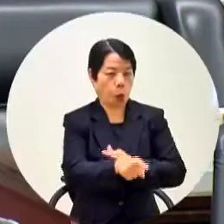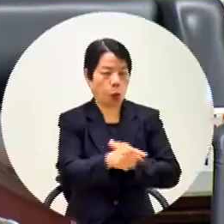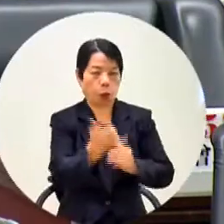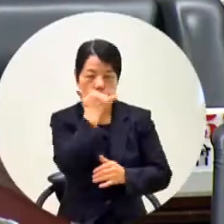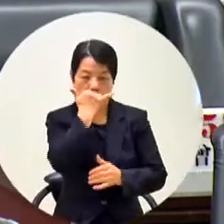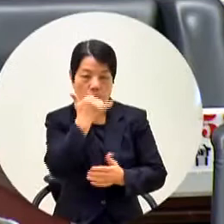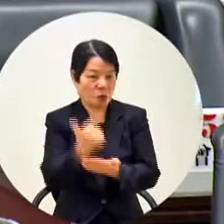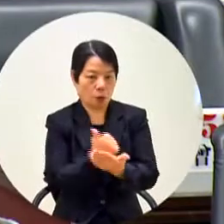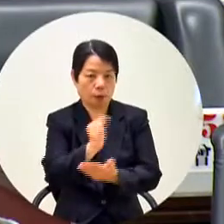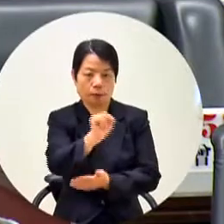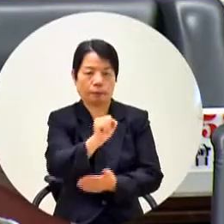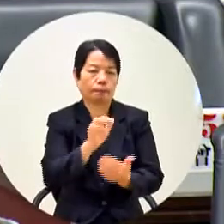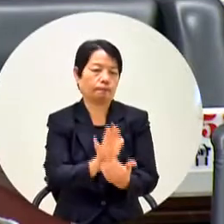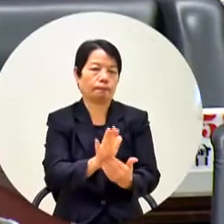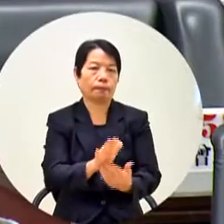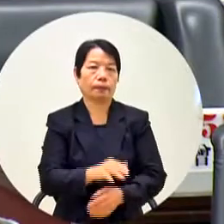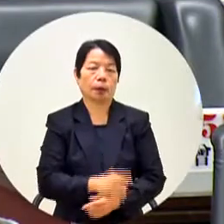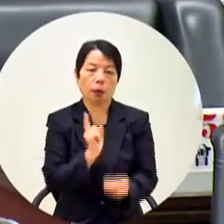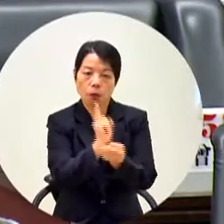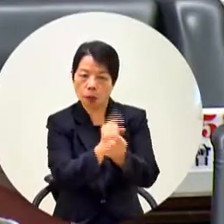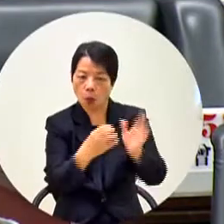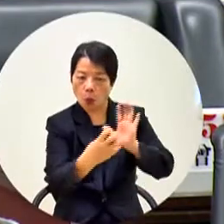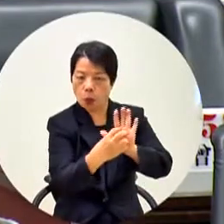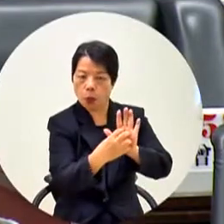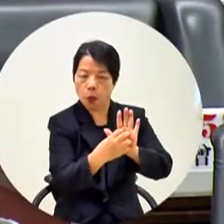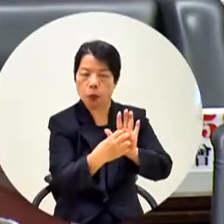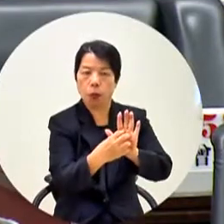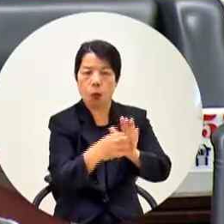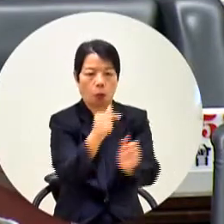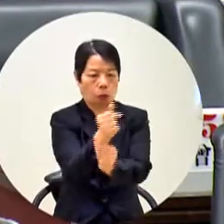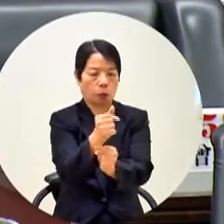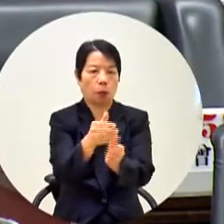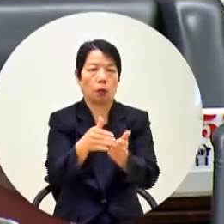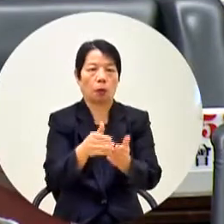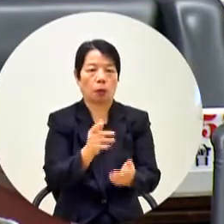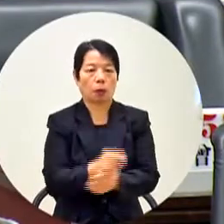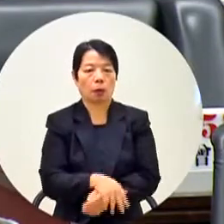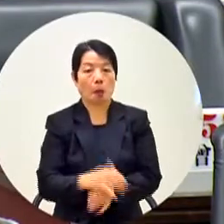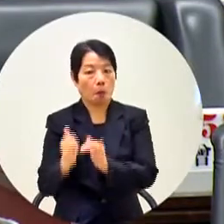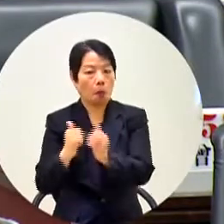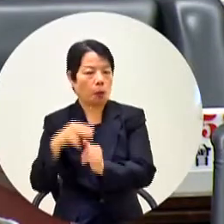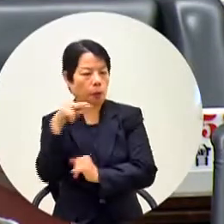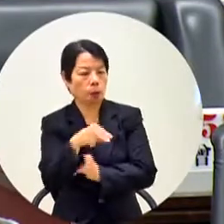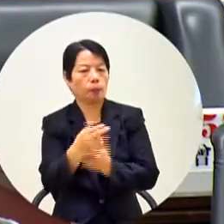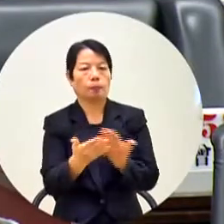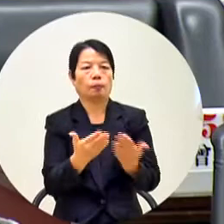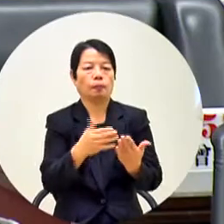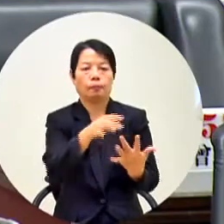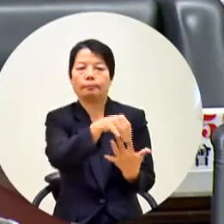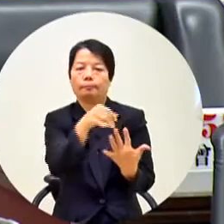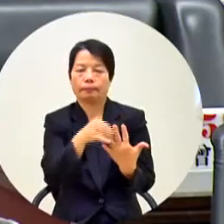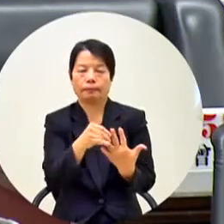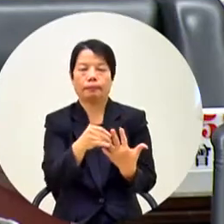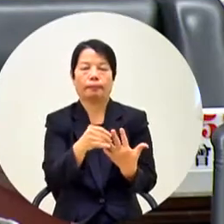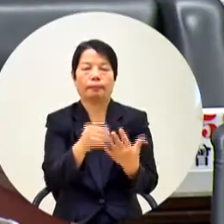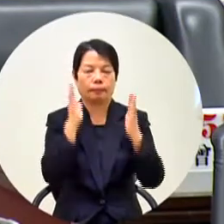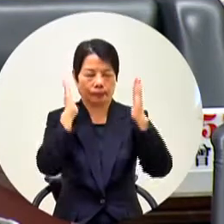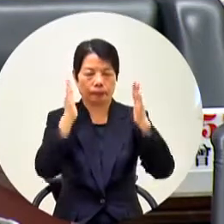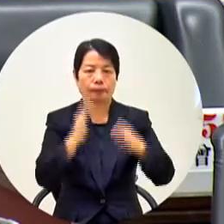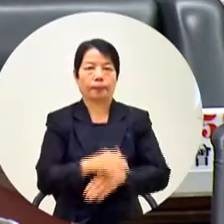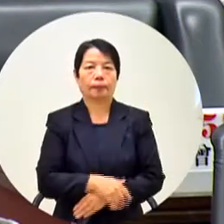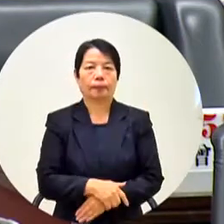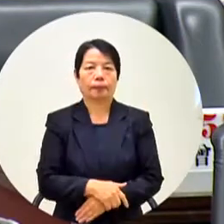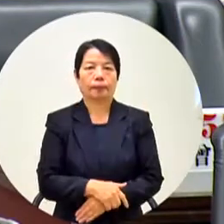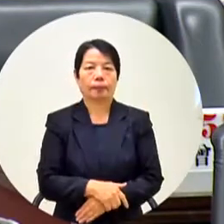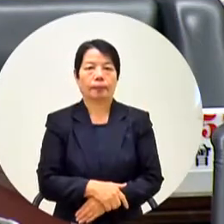吧，过来好啊，做好标示，啊，哦，让民众清清楚楚去选择，啊，哦，这个议题我无想要去讲，